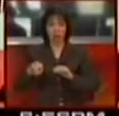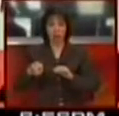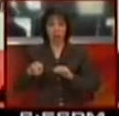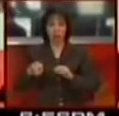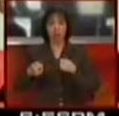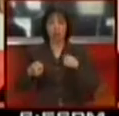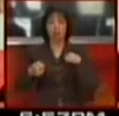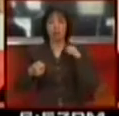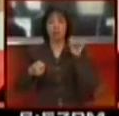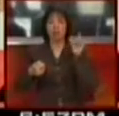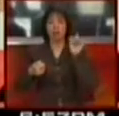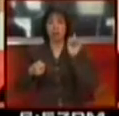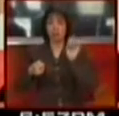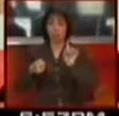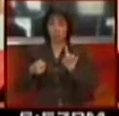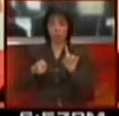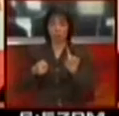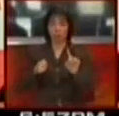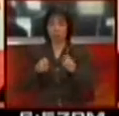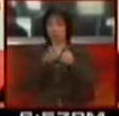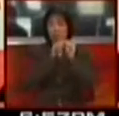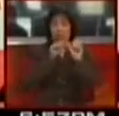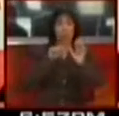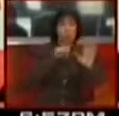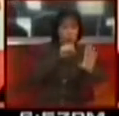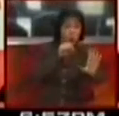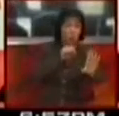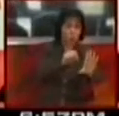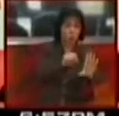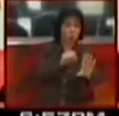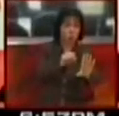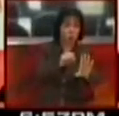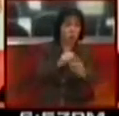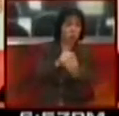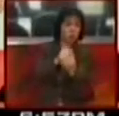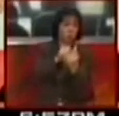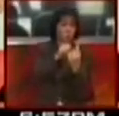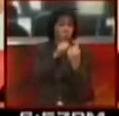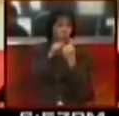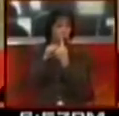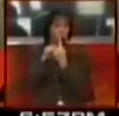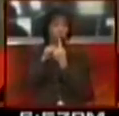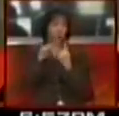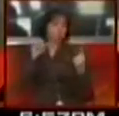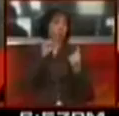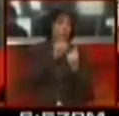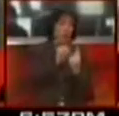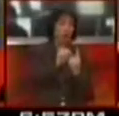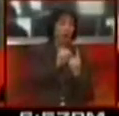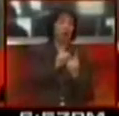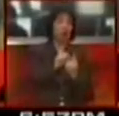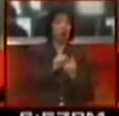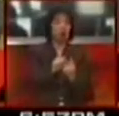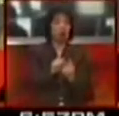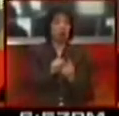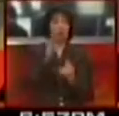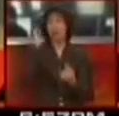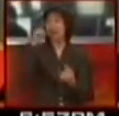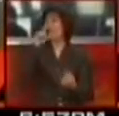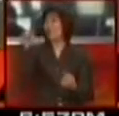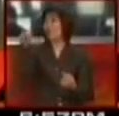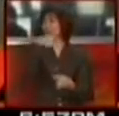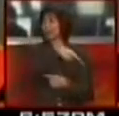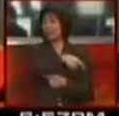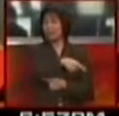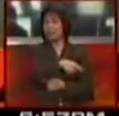pumunta ako dun sa door para pigilan siya pumasok. Nakapasok siya konti, pero natulak ko yung pinto. Agad ipinadampot sa mga polis si